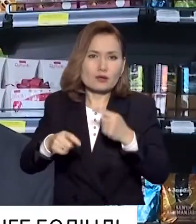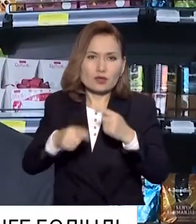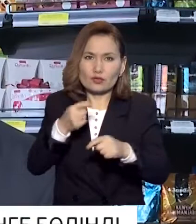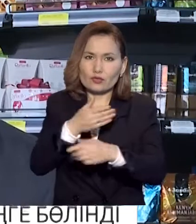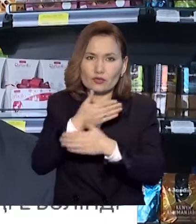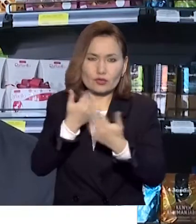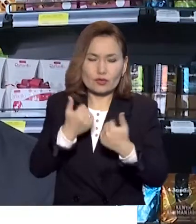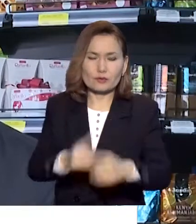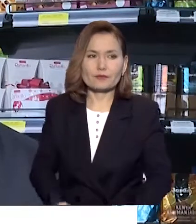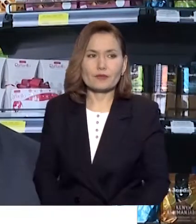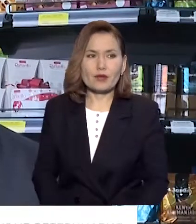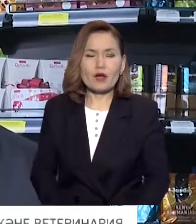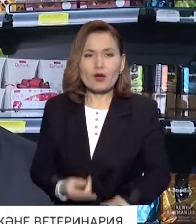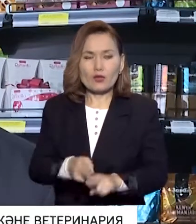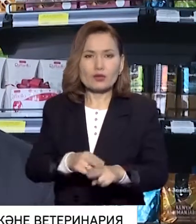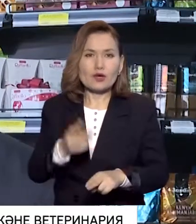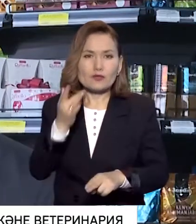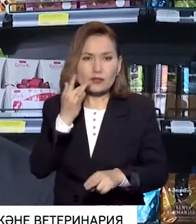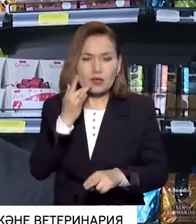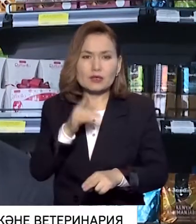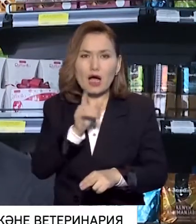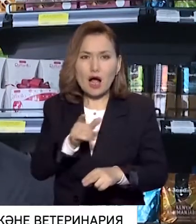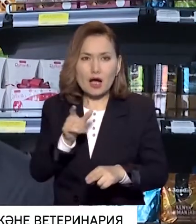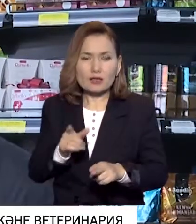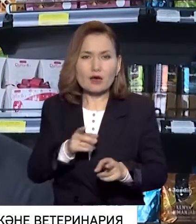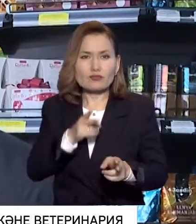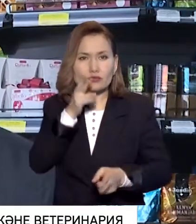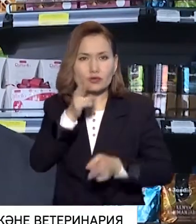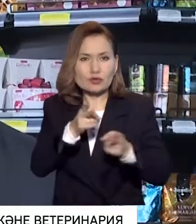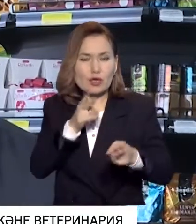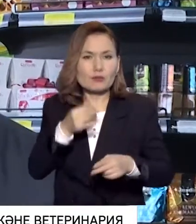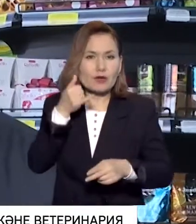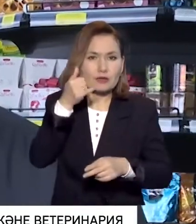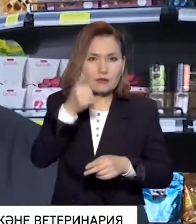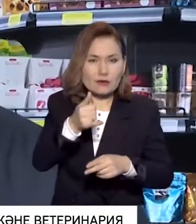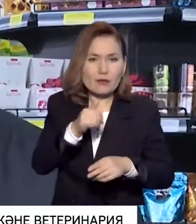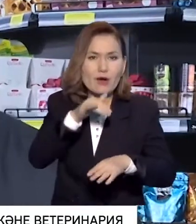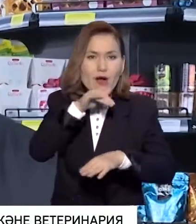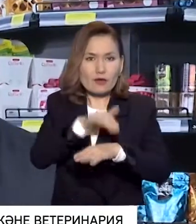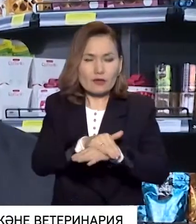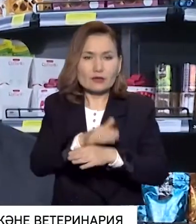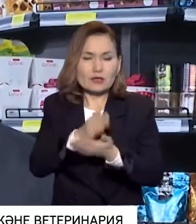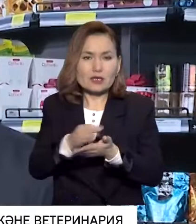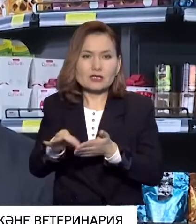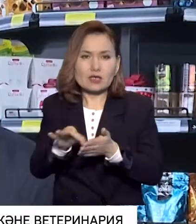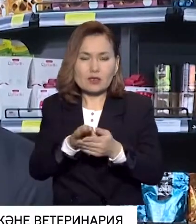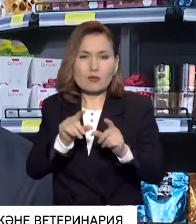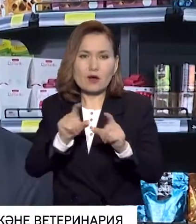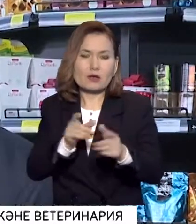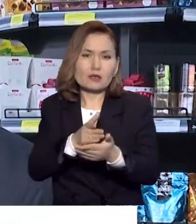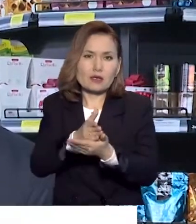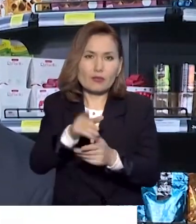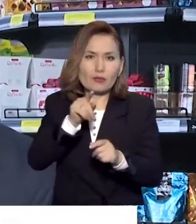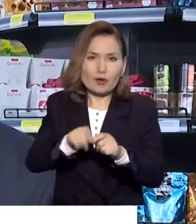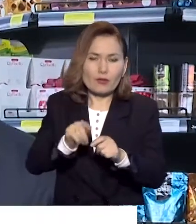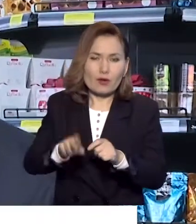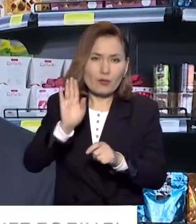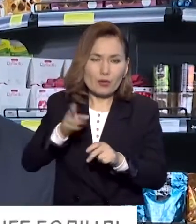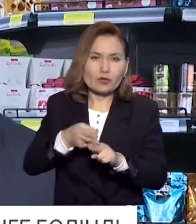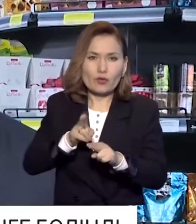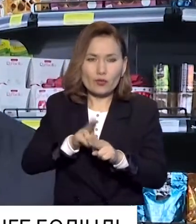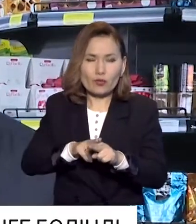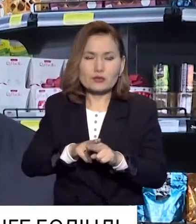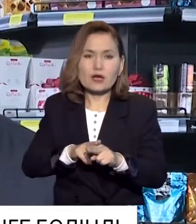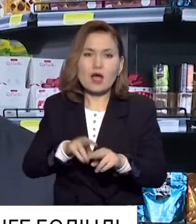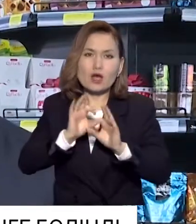желі арқылы түсіп жатыр. Біз оған сол кәсіпкерлік өкілімен тікелей байланысып,